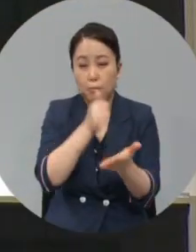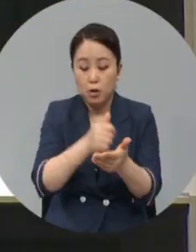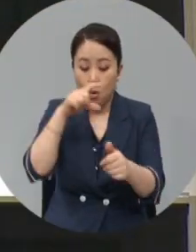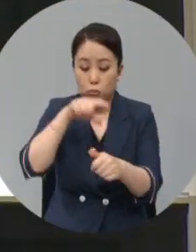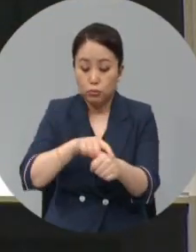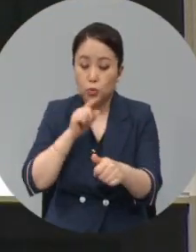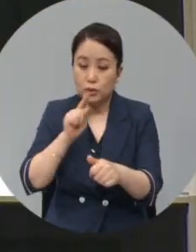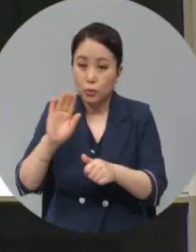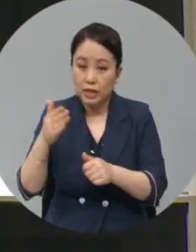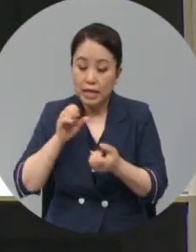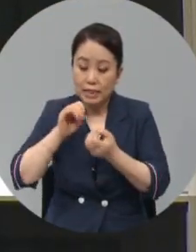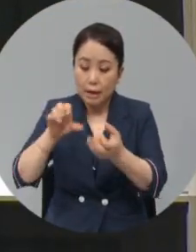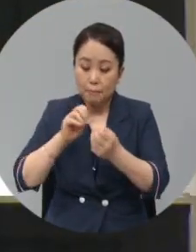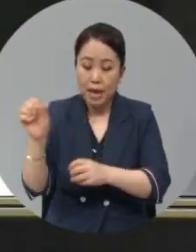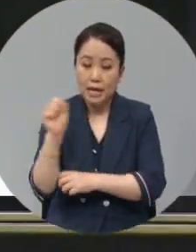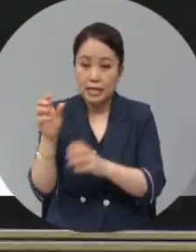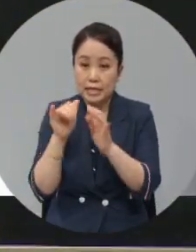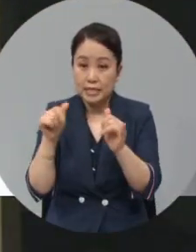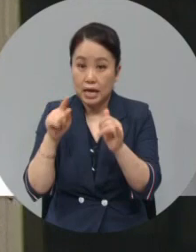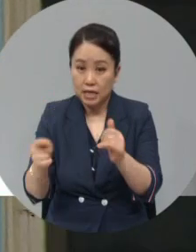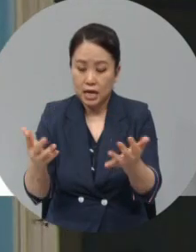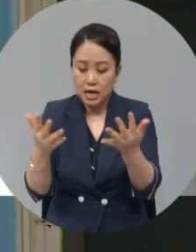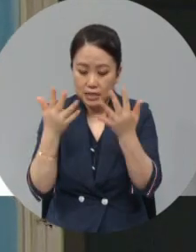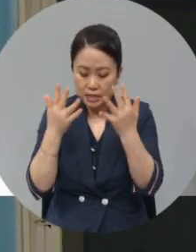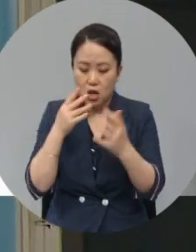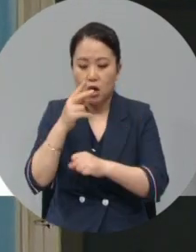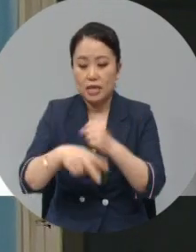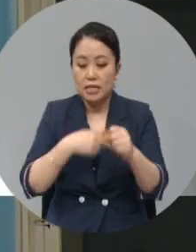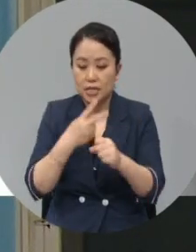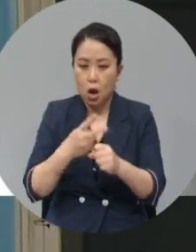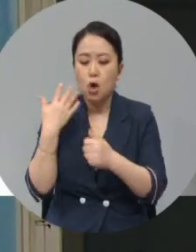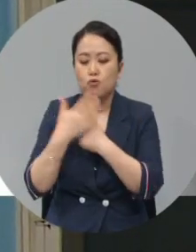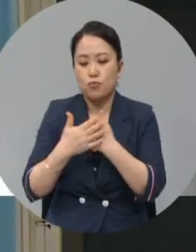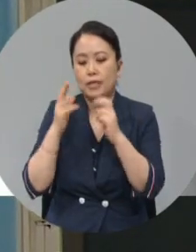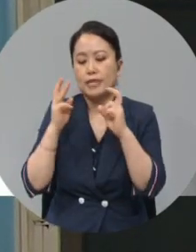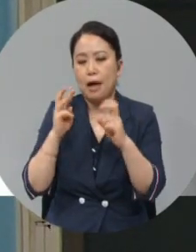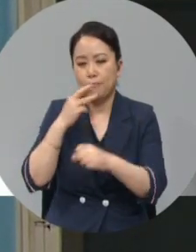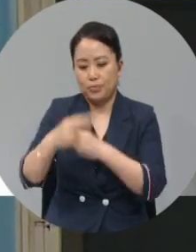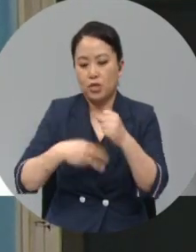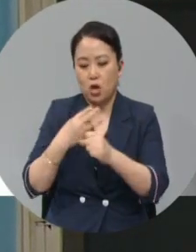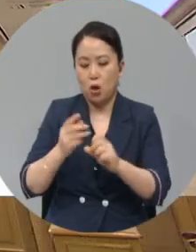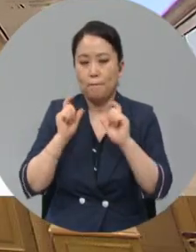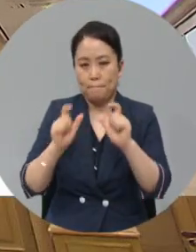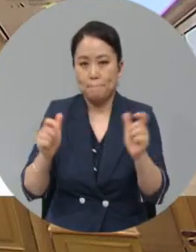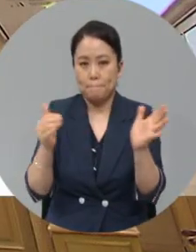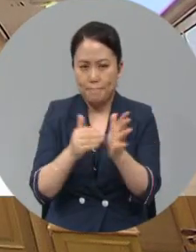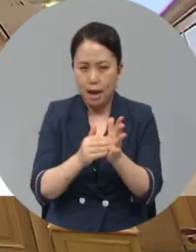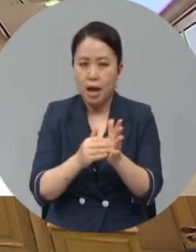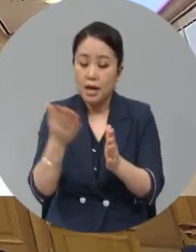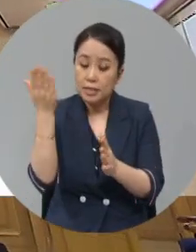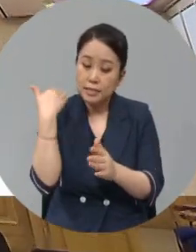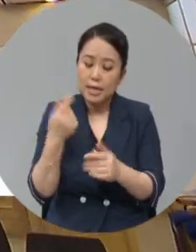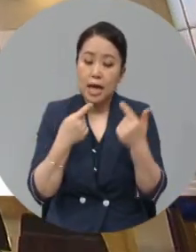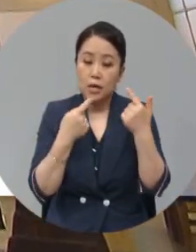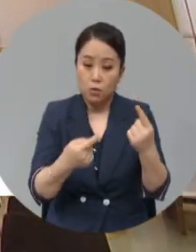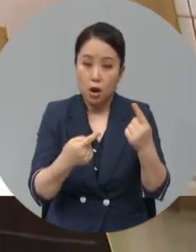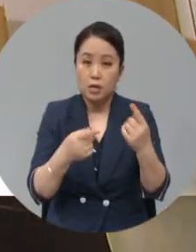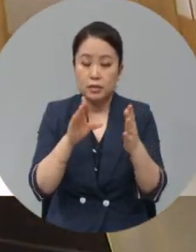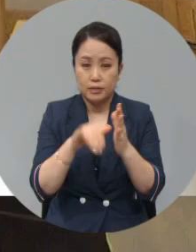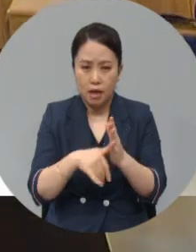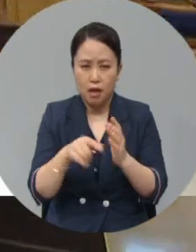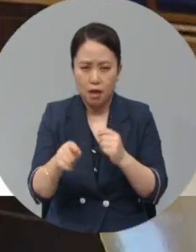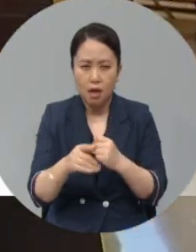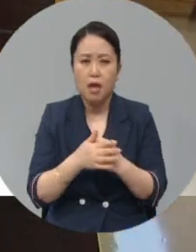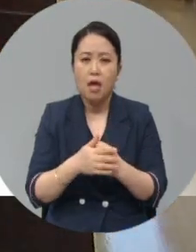기사에게 징역 2년에 집행유예 3년을 선고했습니다이 택배기사는 지난 1월 서울 연휴를 앞두고 아파트